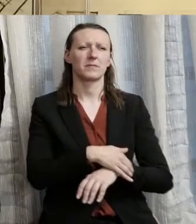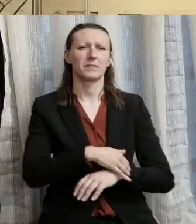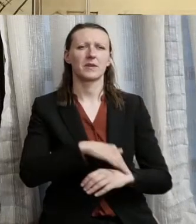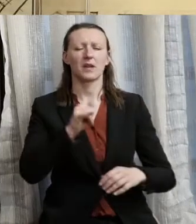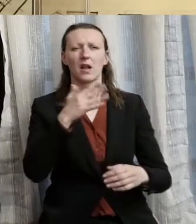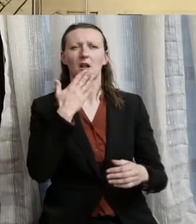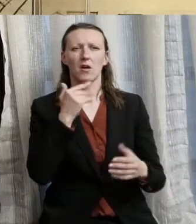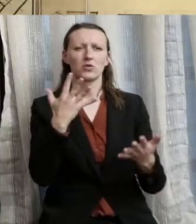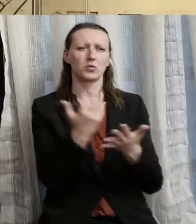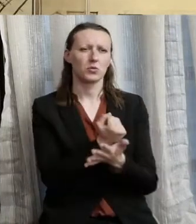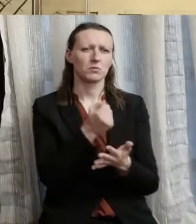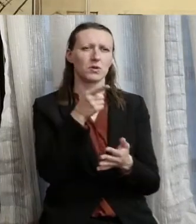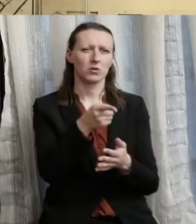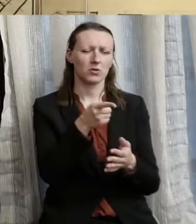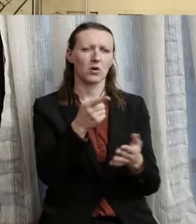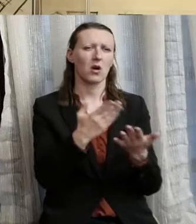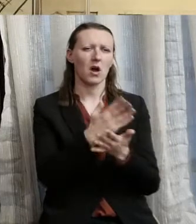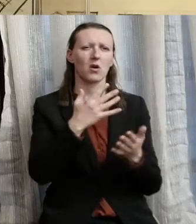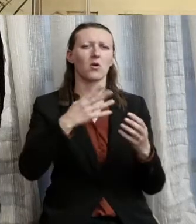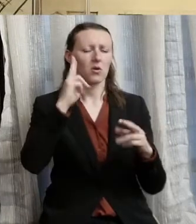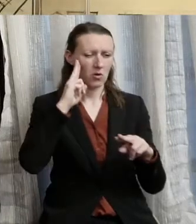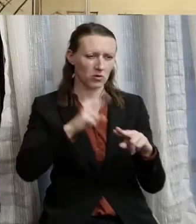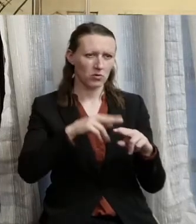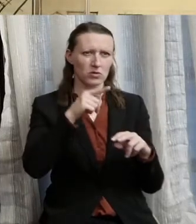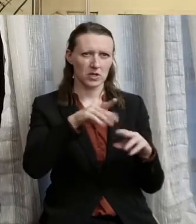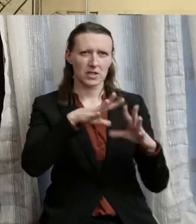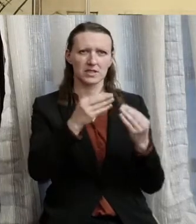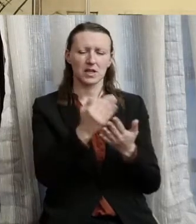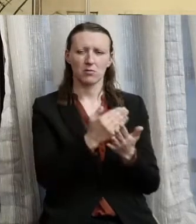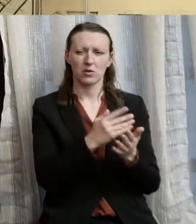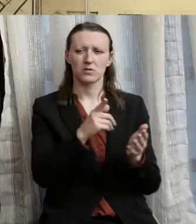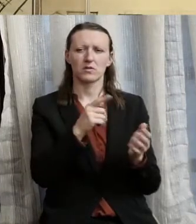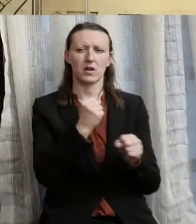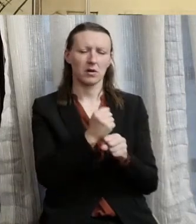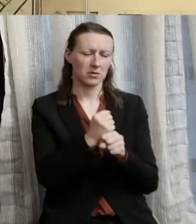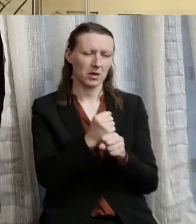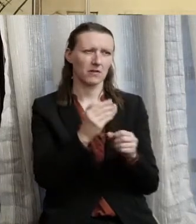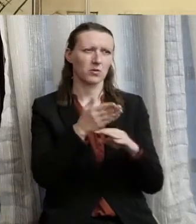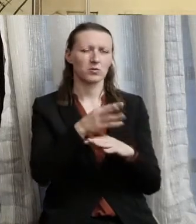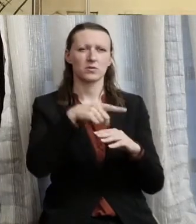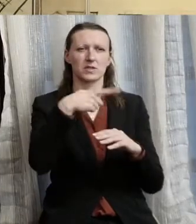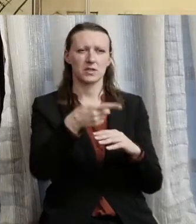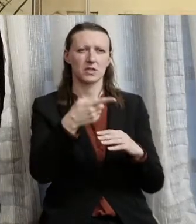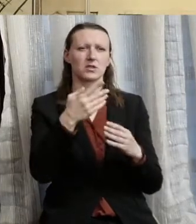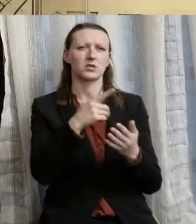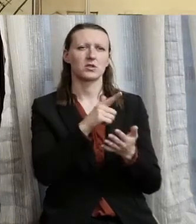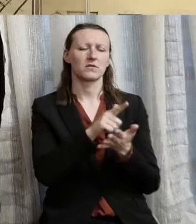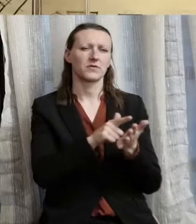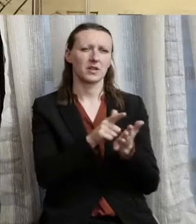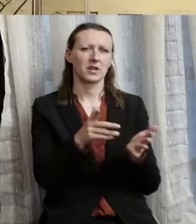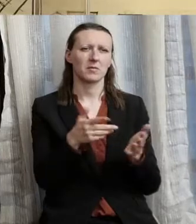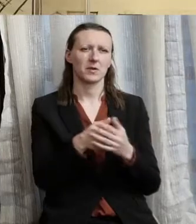Da li ćemo uspjeti to, ukoliko idemo taj cijeli postupak odraditi, ući u sljedeće programske razdoblje,